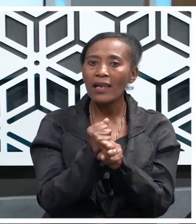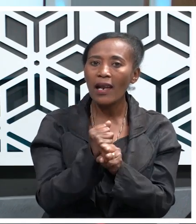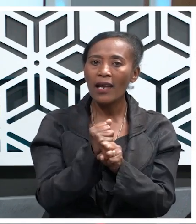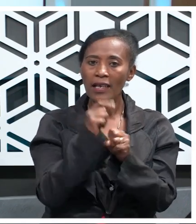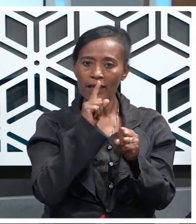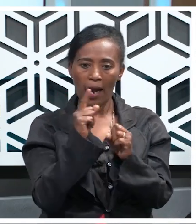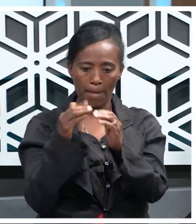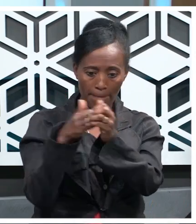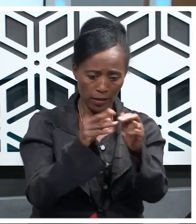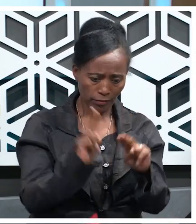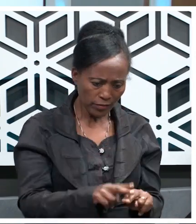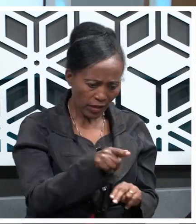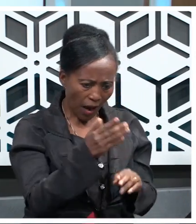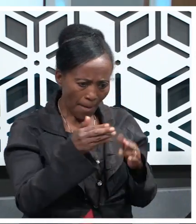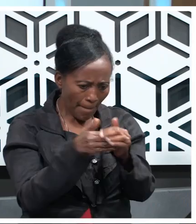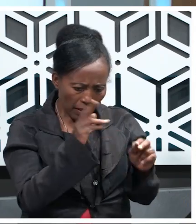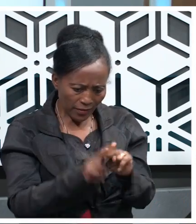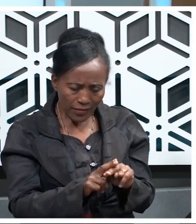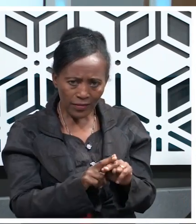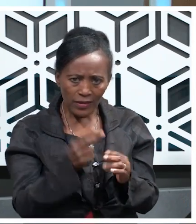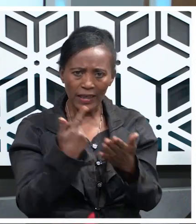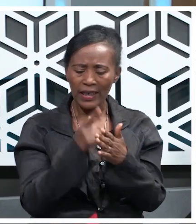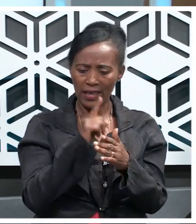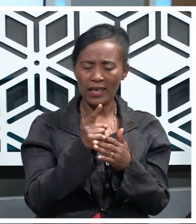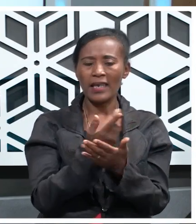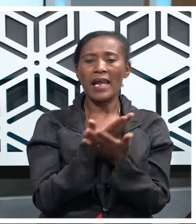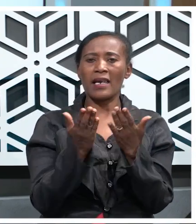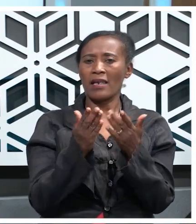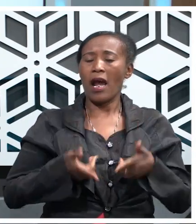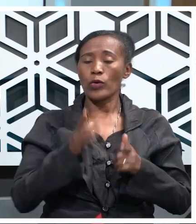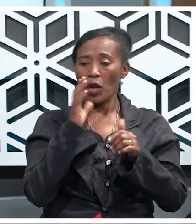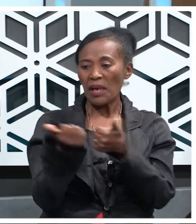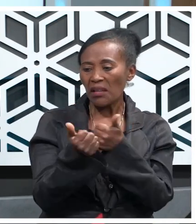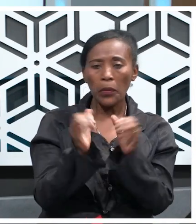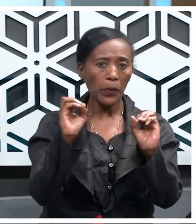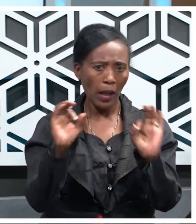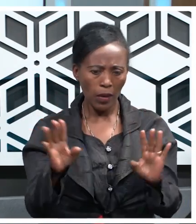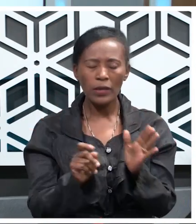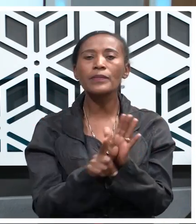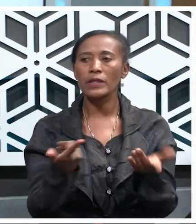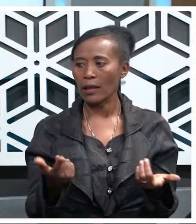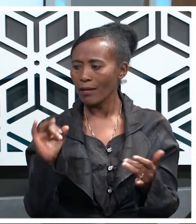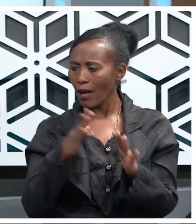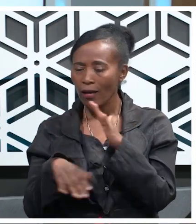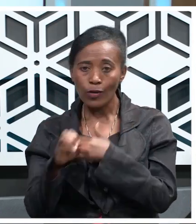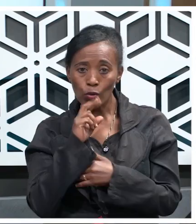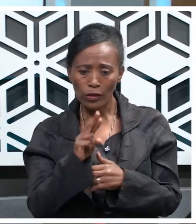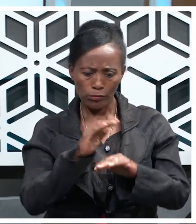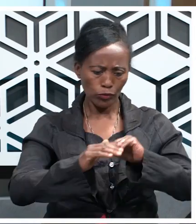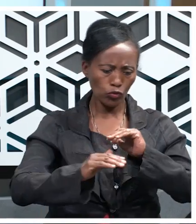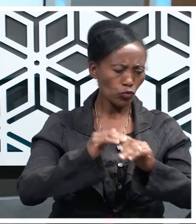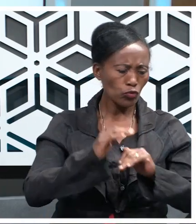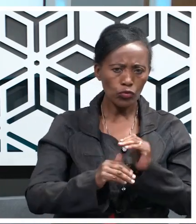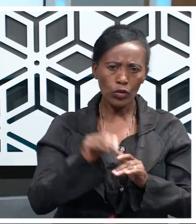ይደረጋል። ስታንዳርዶች ቢቀመጡም በዛ ስታንዳርድ መሰረት የመከታተል አይነት ነገር አይኖርም። ስለዚህ ምንድነው የተደረገው? እስኪ ለምሳሌ ለአካል